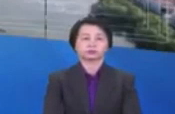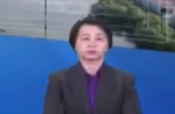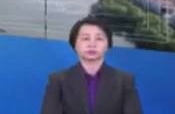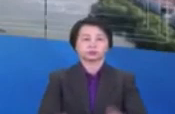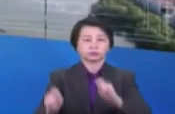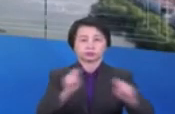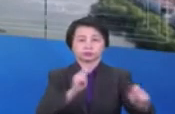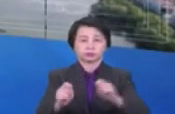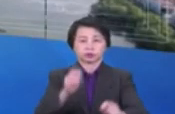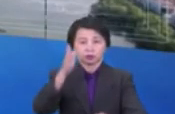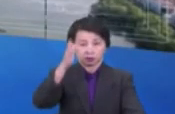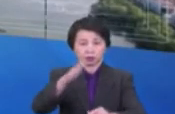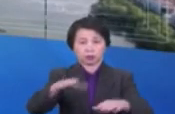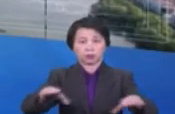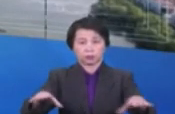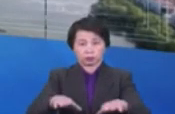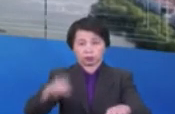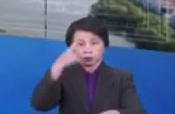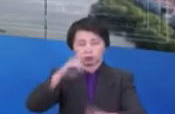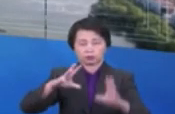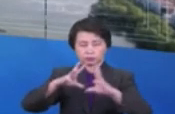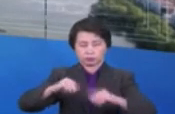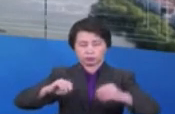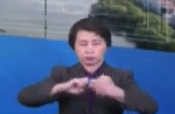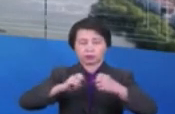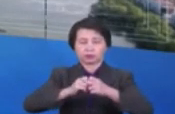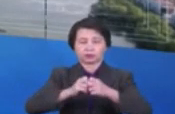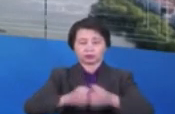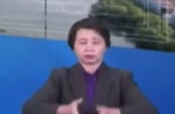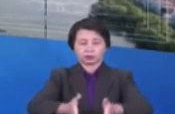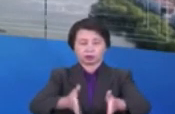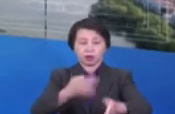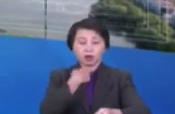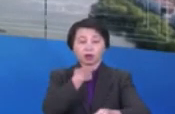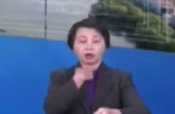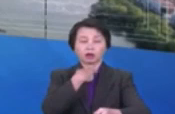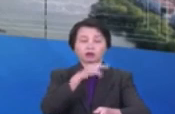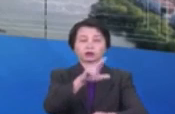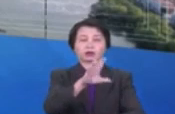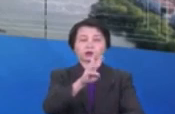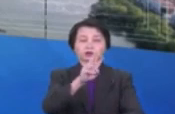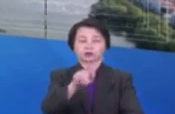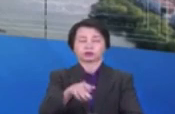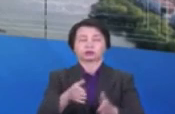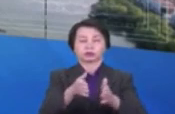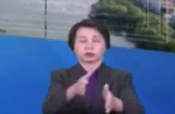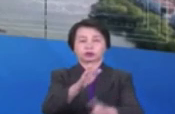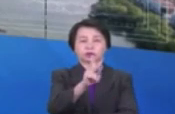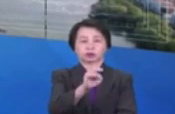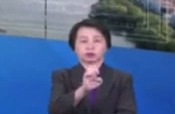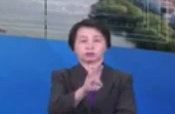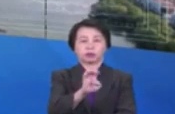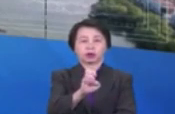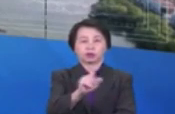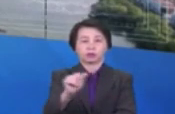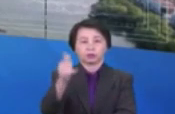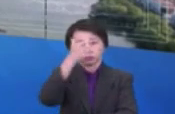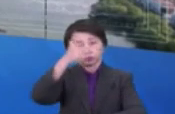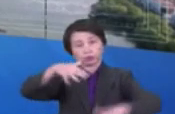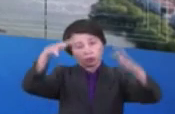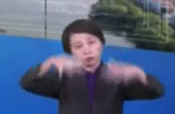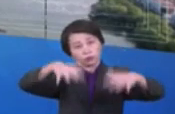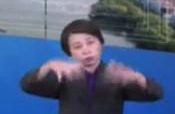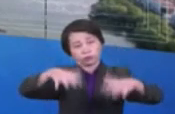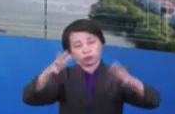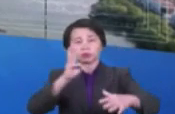Tindakan segera akan diambil bagi mengatasi jalan terputus di kilometer 36 Jalan Kemabung, Kuala Tomani akibat hujan lebat dan